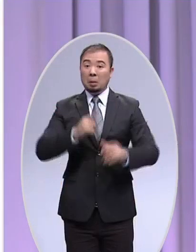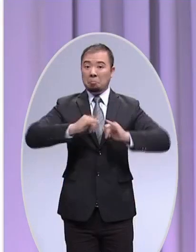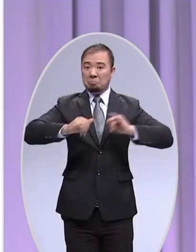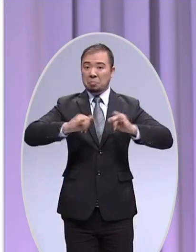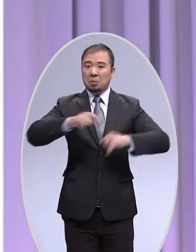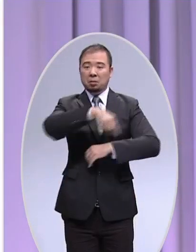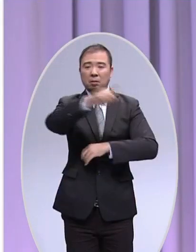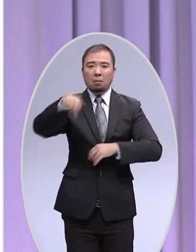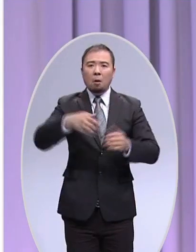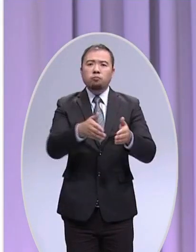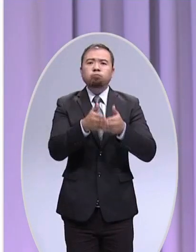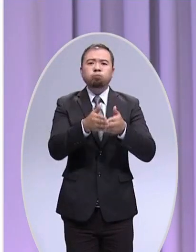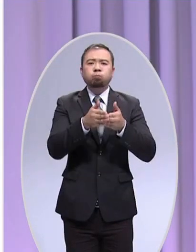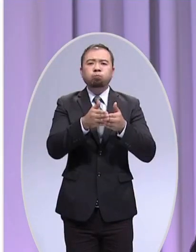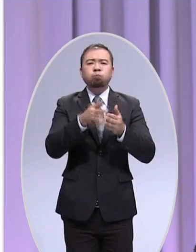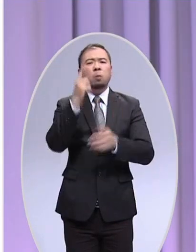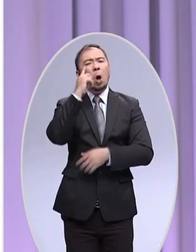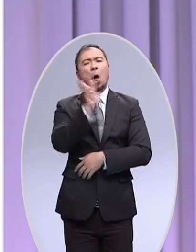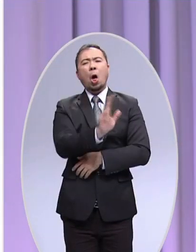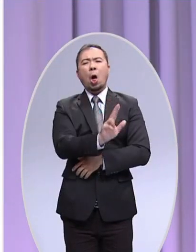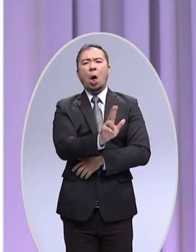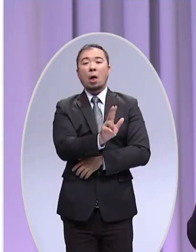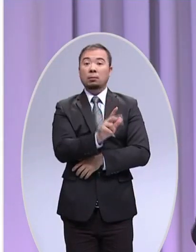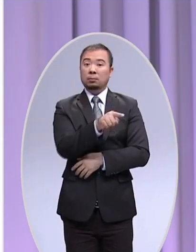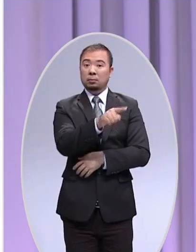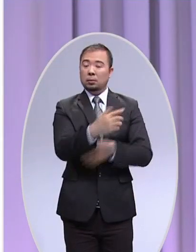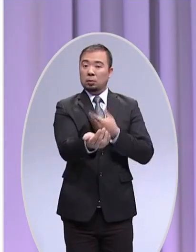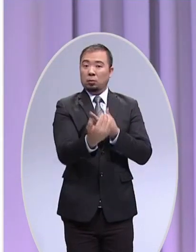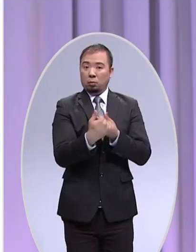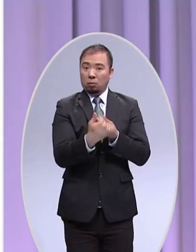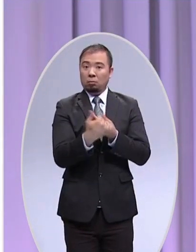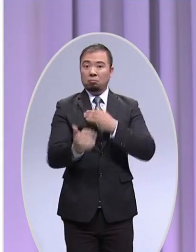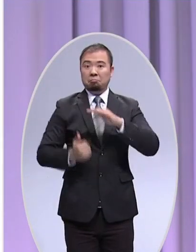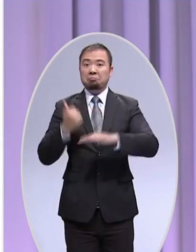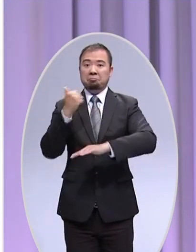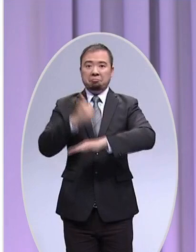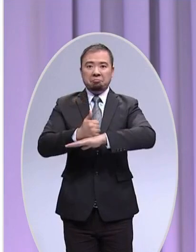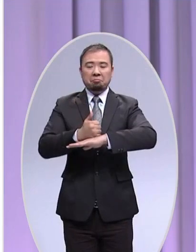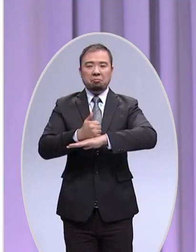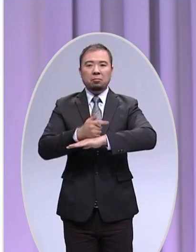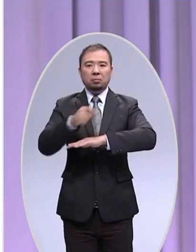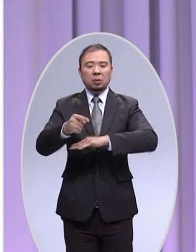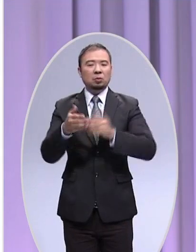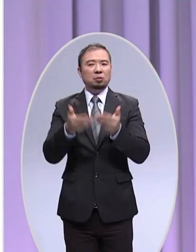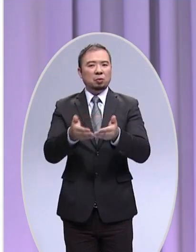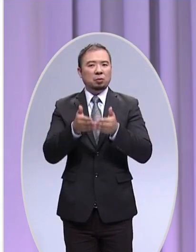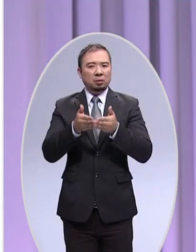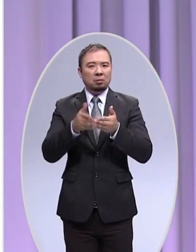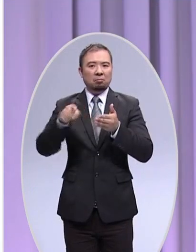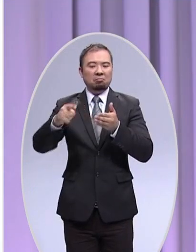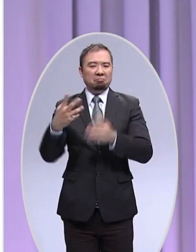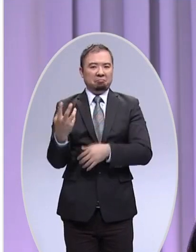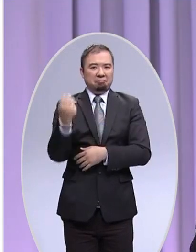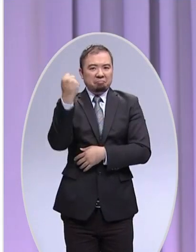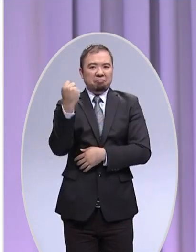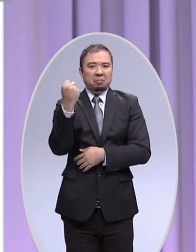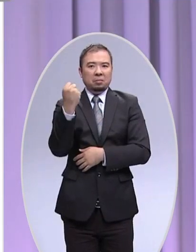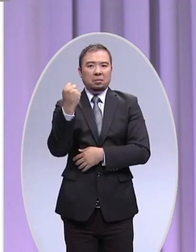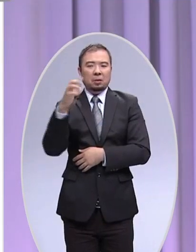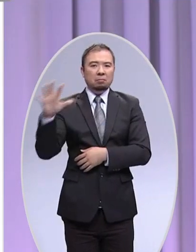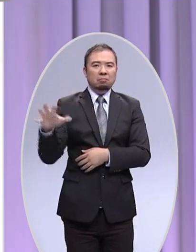了蔡英文当年自己讲说，人民要下架无良的政府，就像下架黑心食品一